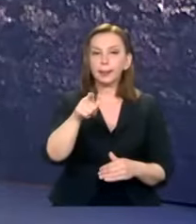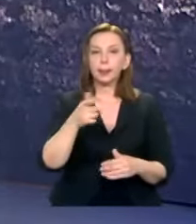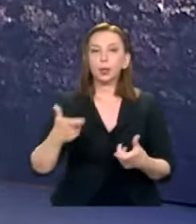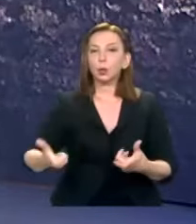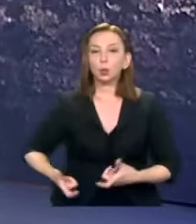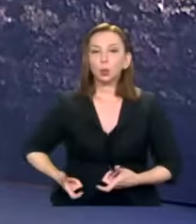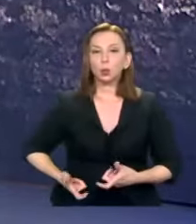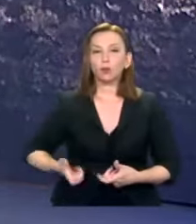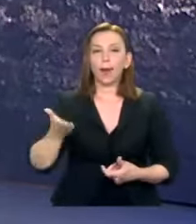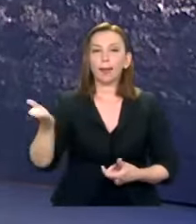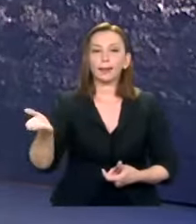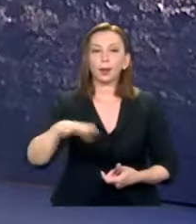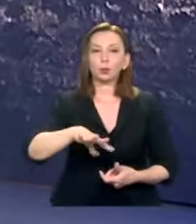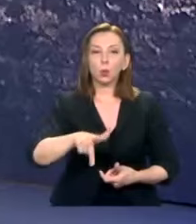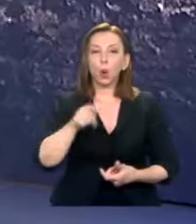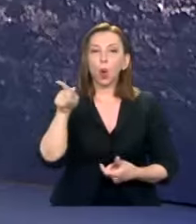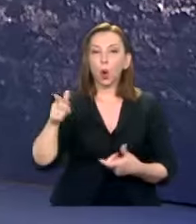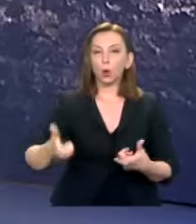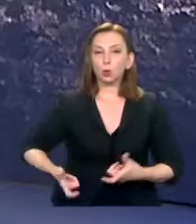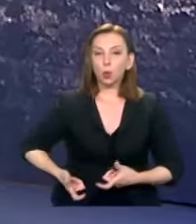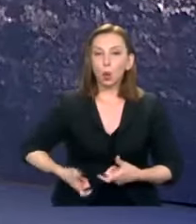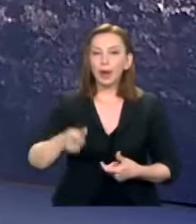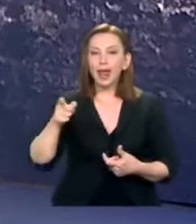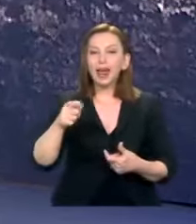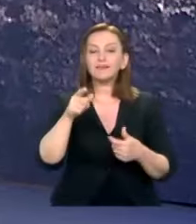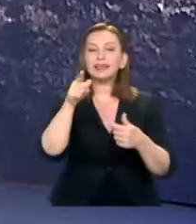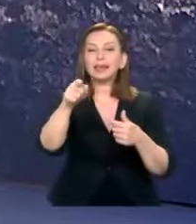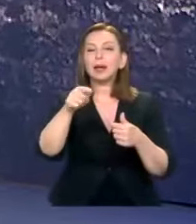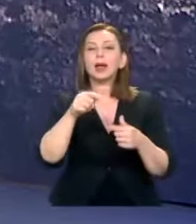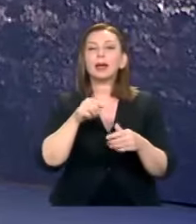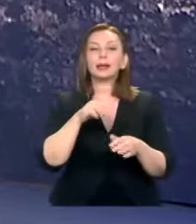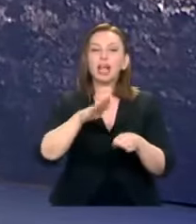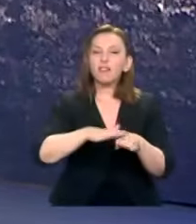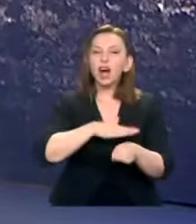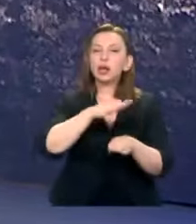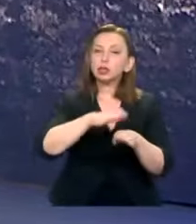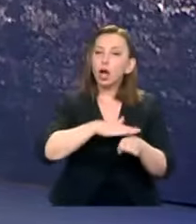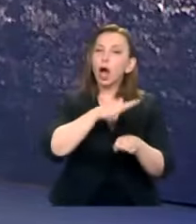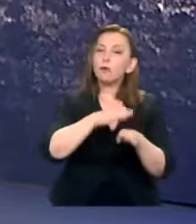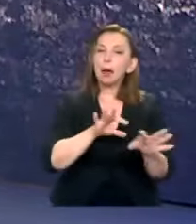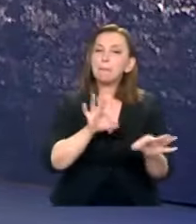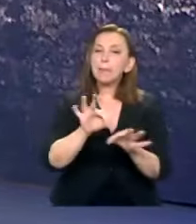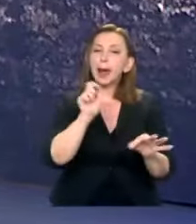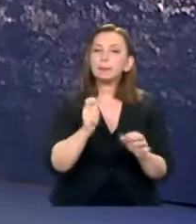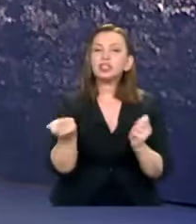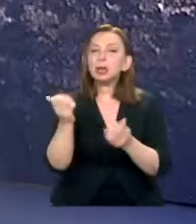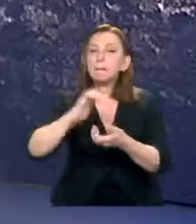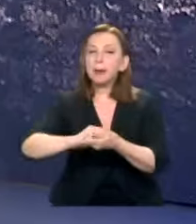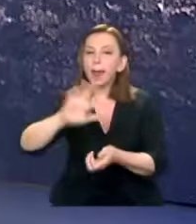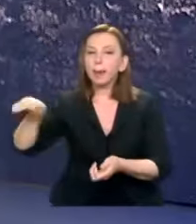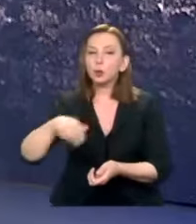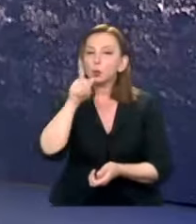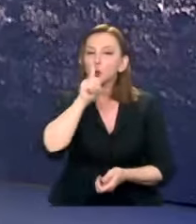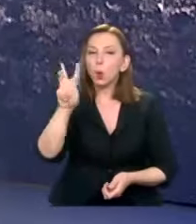gereken güvenlik görevlisi tarafından. O görevli yalıyı adım adım soyguna hazırladı ve işbirlikçileriyle birlikte tam